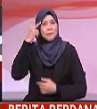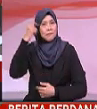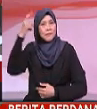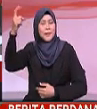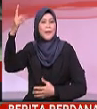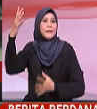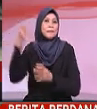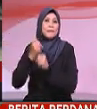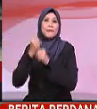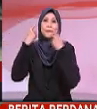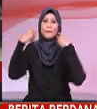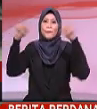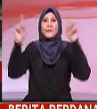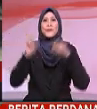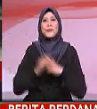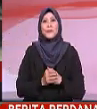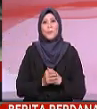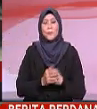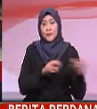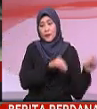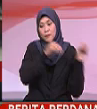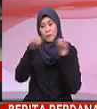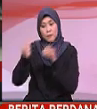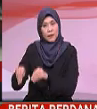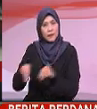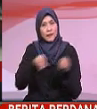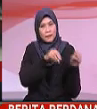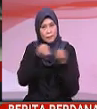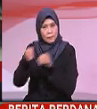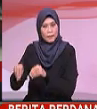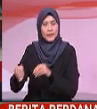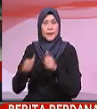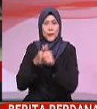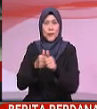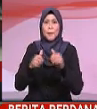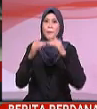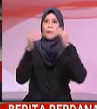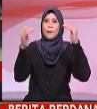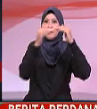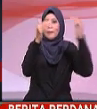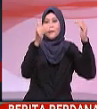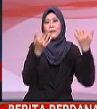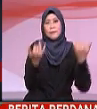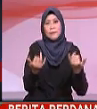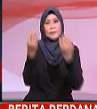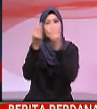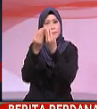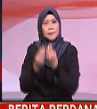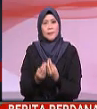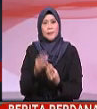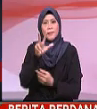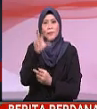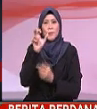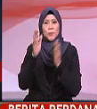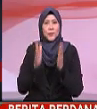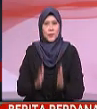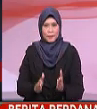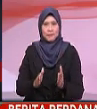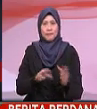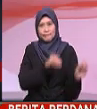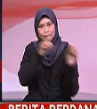direalisasikan. Perpindahan yang akan berlangsung secara berperingkat itu melibatkan kira-kira 300